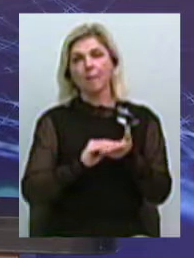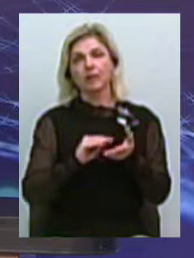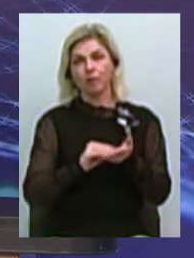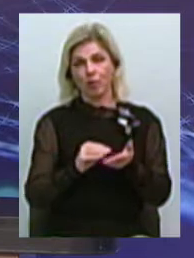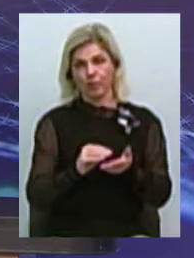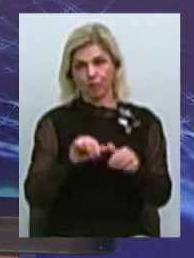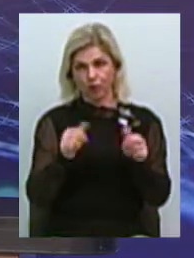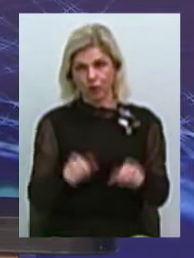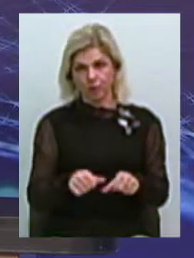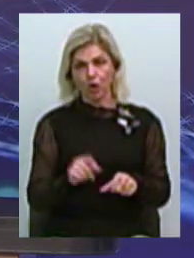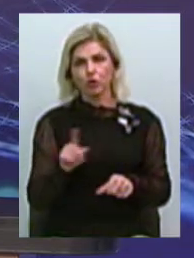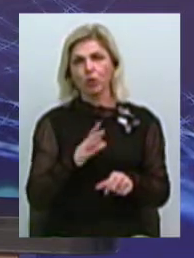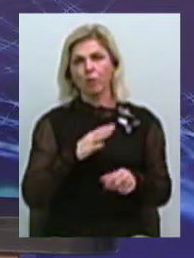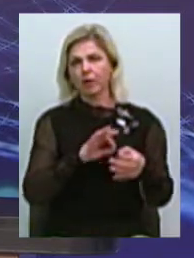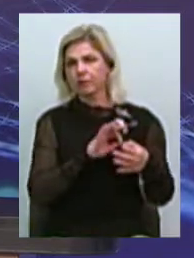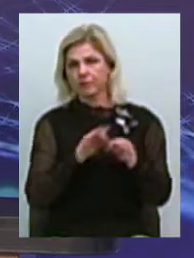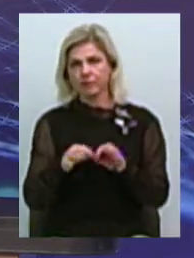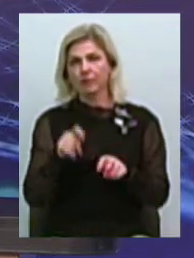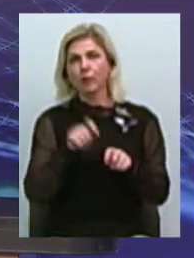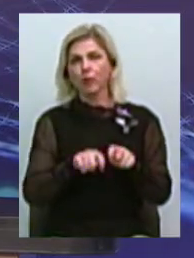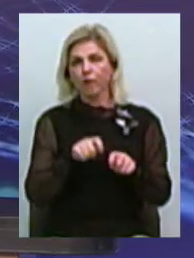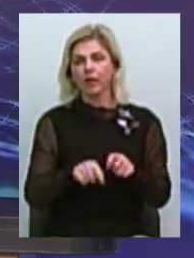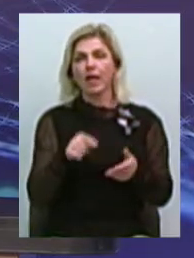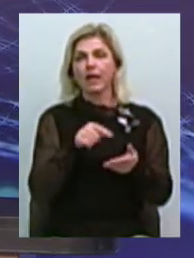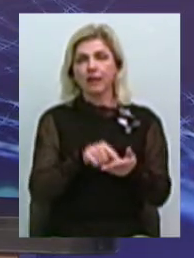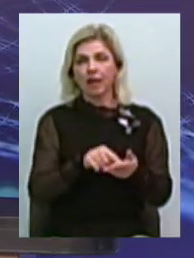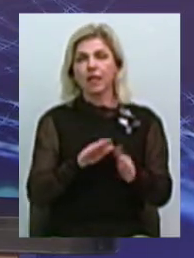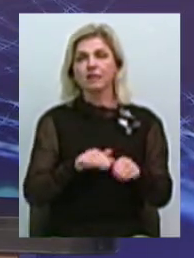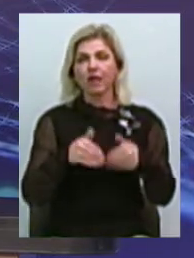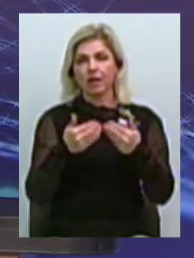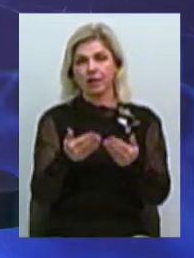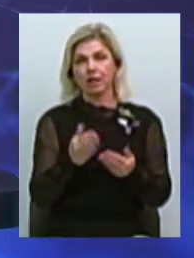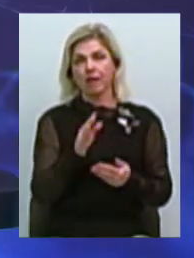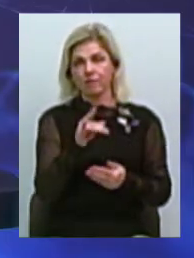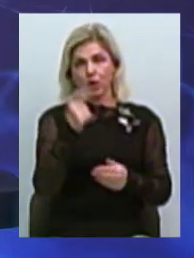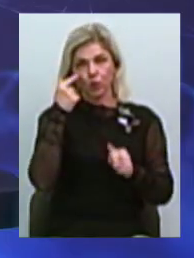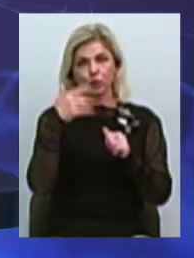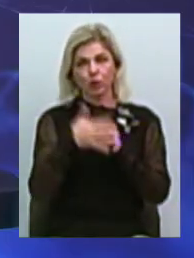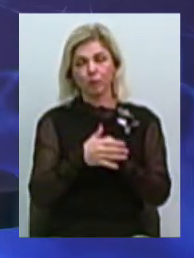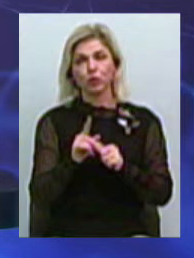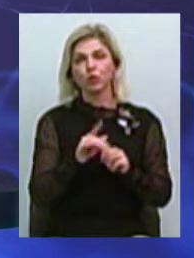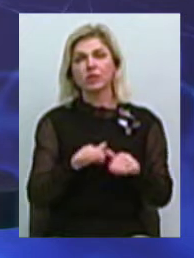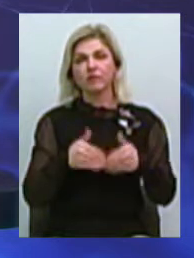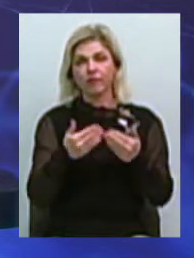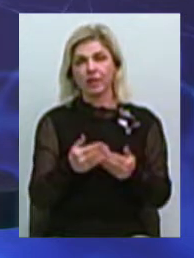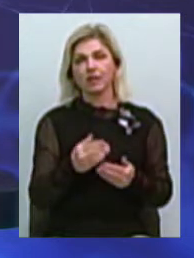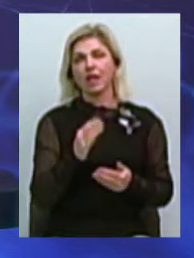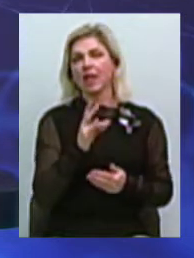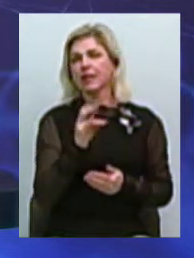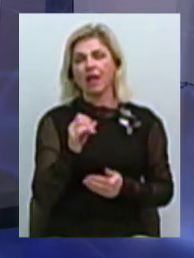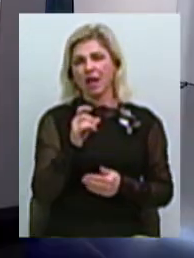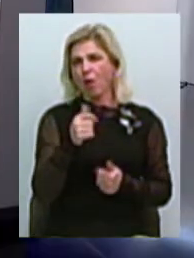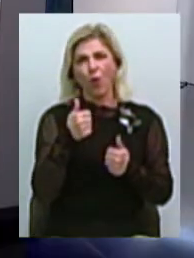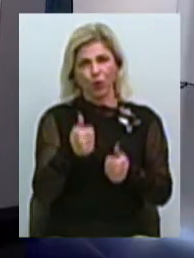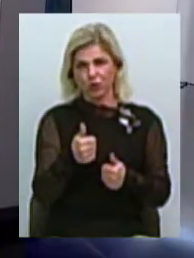Але щоб ґрунтовно перевірити саме те звернення, а ви розумієте, що звертаються, ну, на жаль, не з позитивними